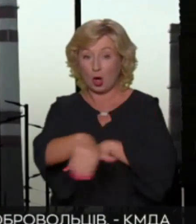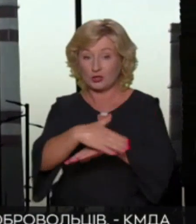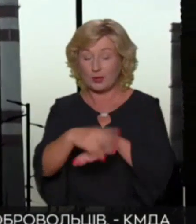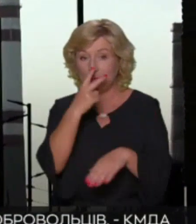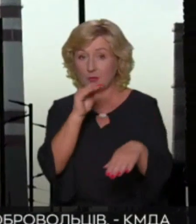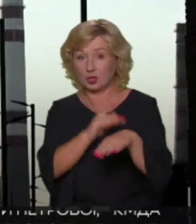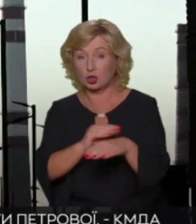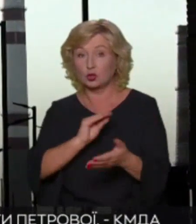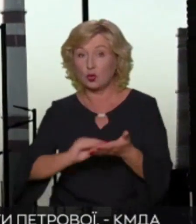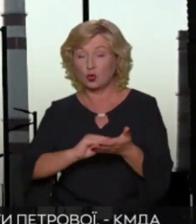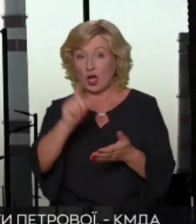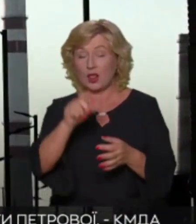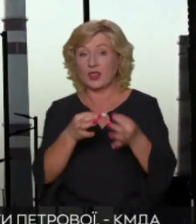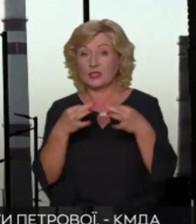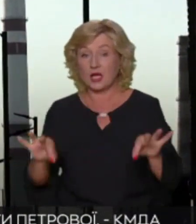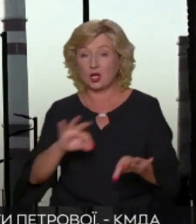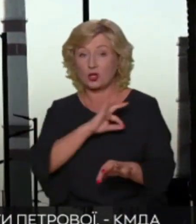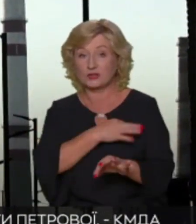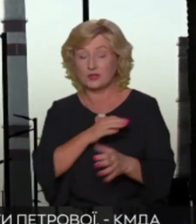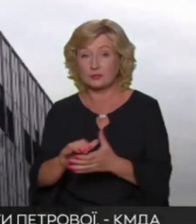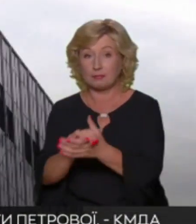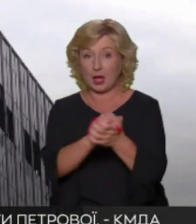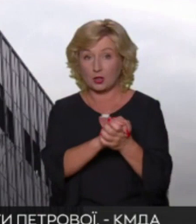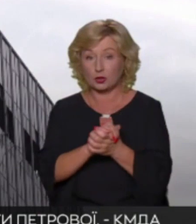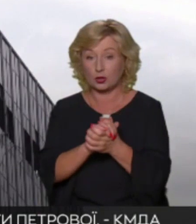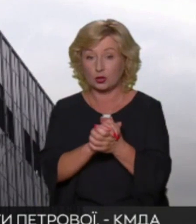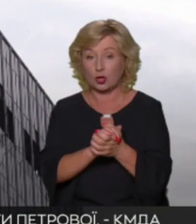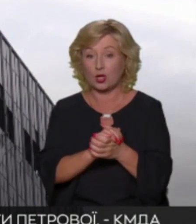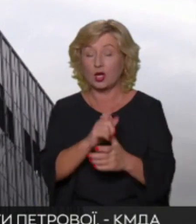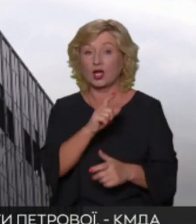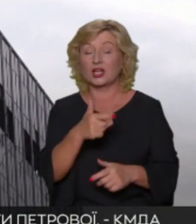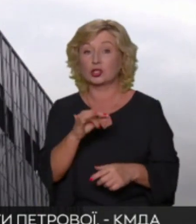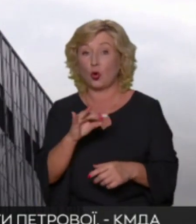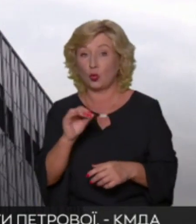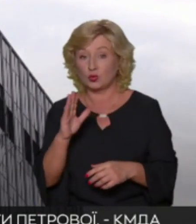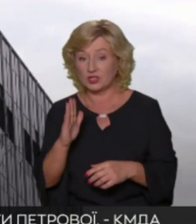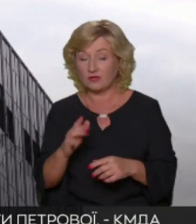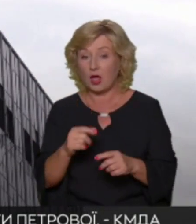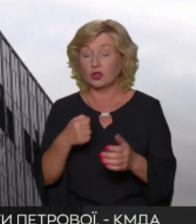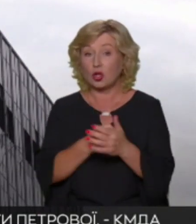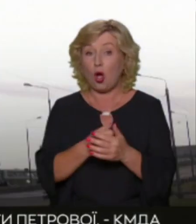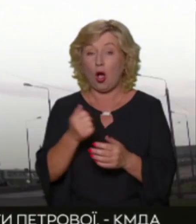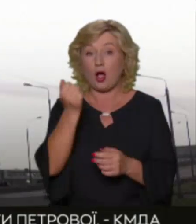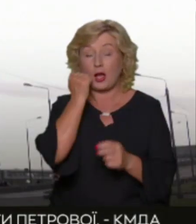журналіст незалежної міжнародної розвідувальної спільноти Белінкет Христо Грозів. А от до Кремля